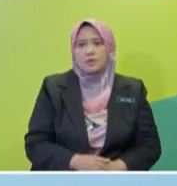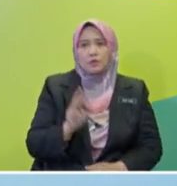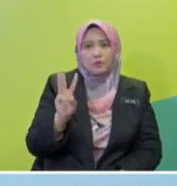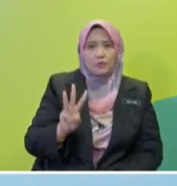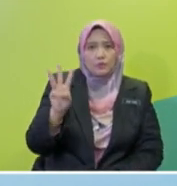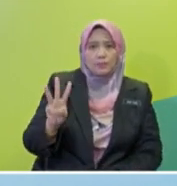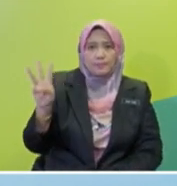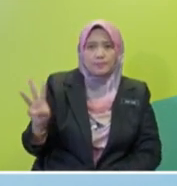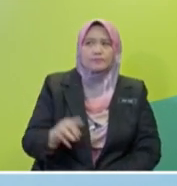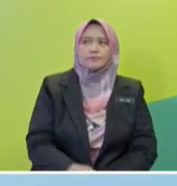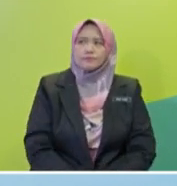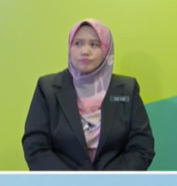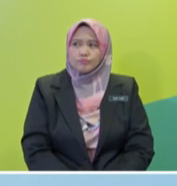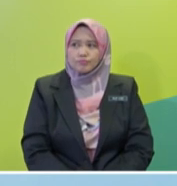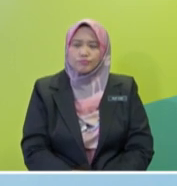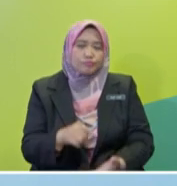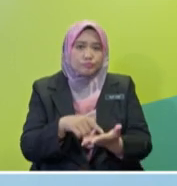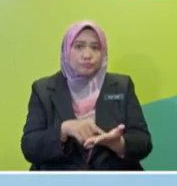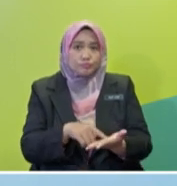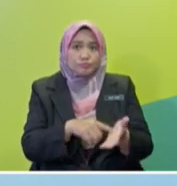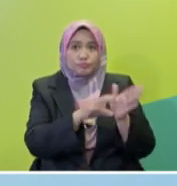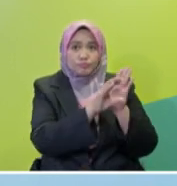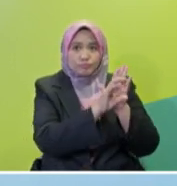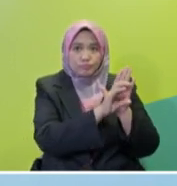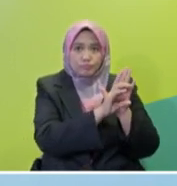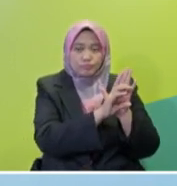papan cerita Oke Biasanya kalau